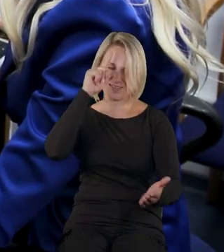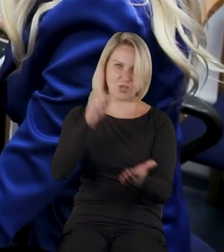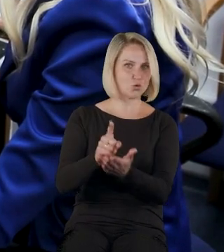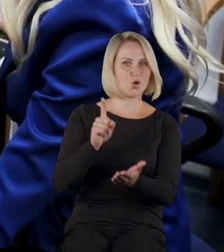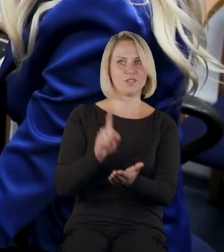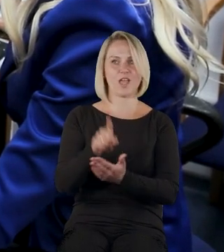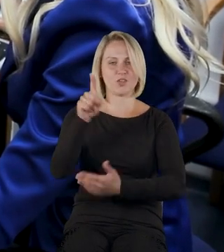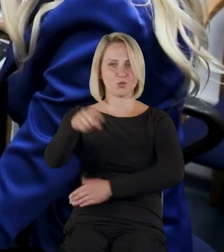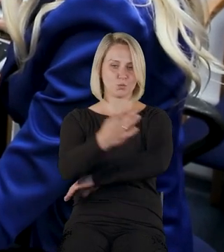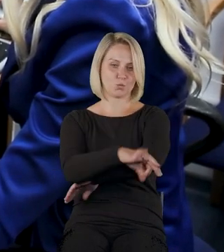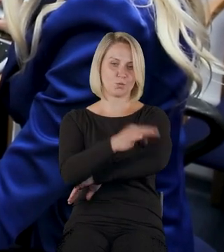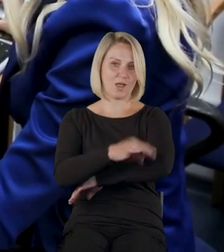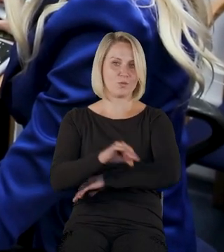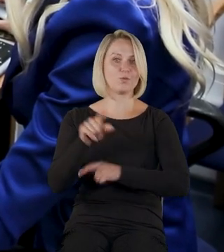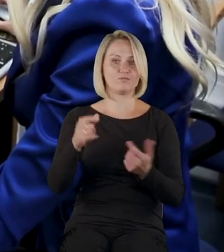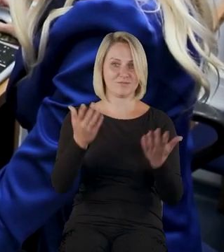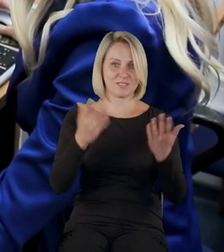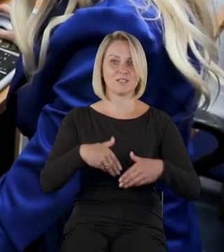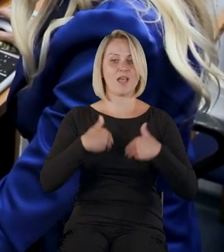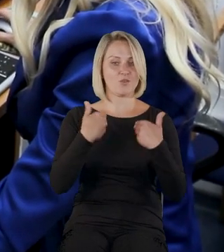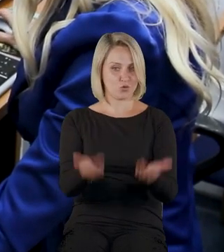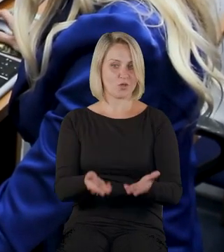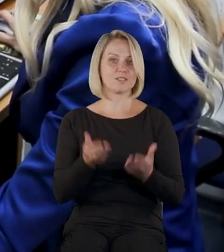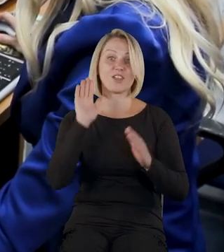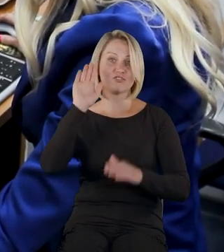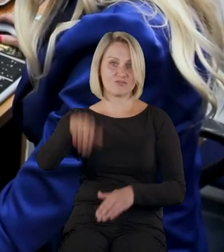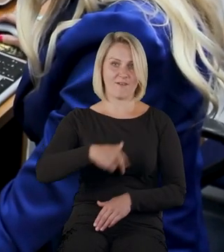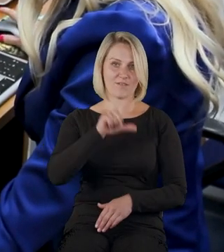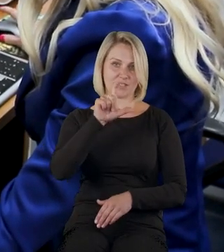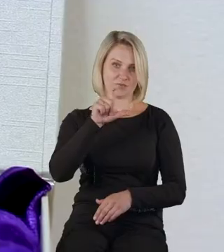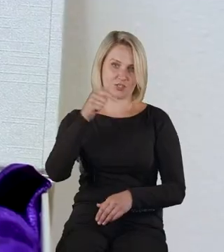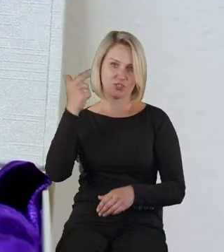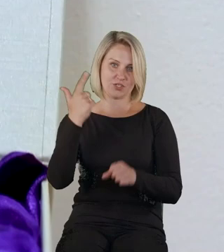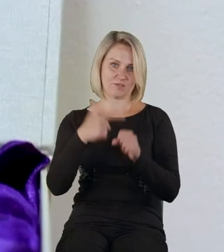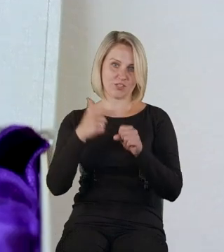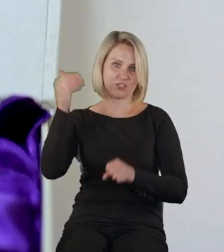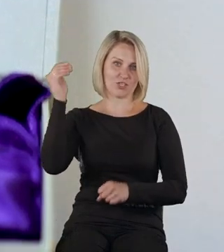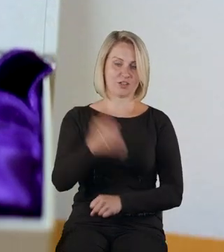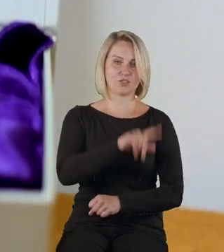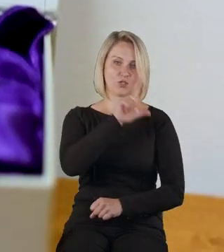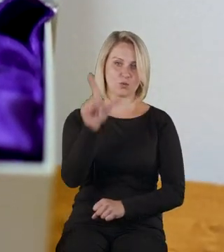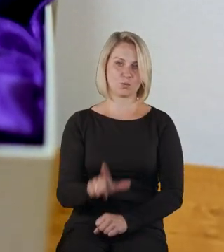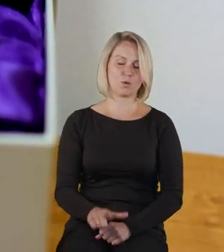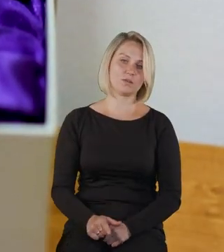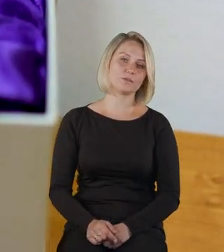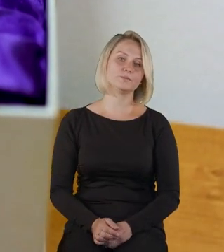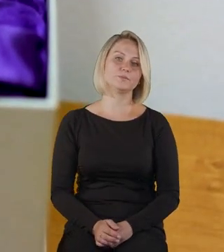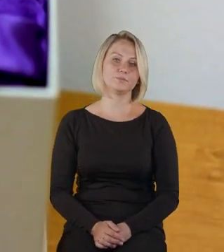najzdolniejszych studentów, którzy mogą dostać na ten cel nawet 220 tysięcy złotych.